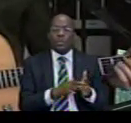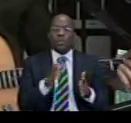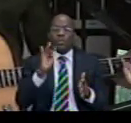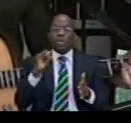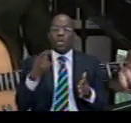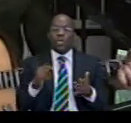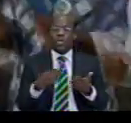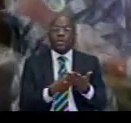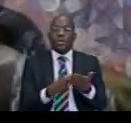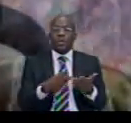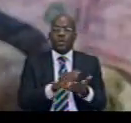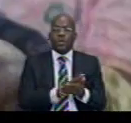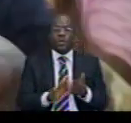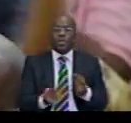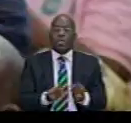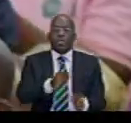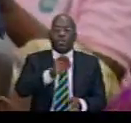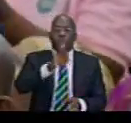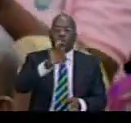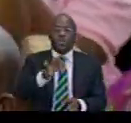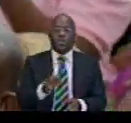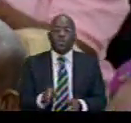le